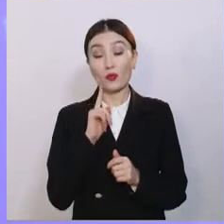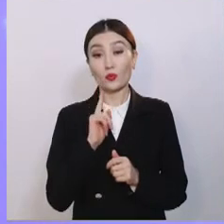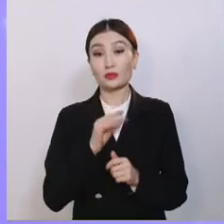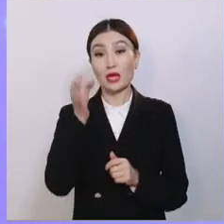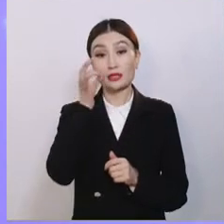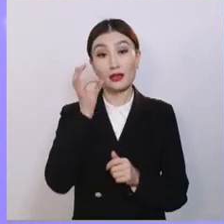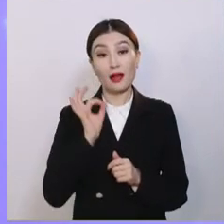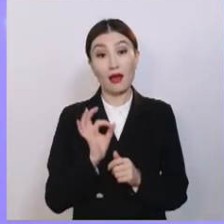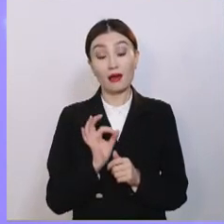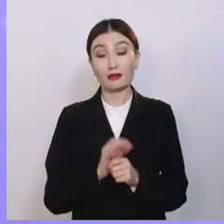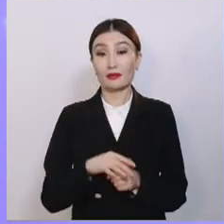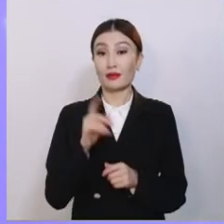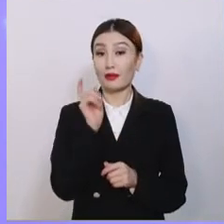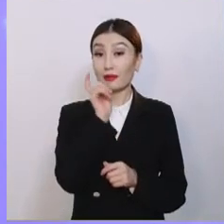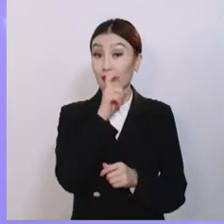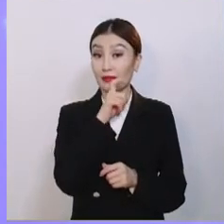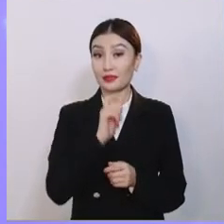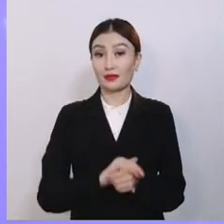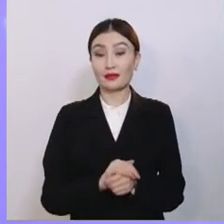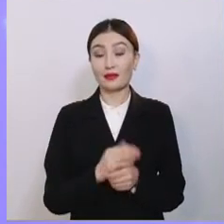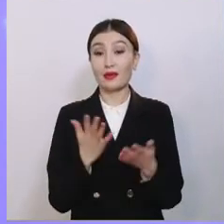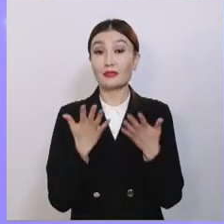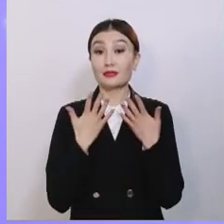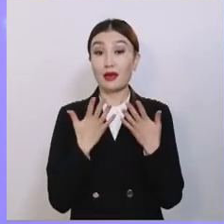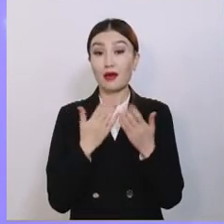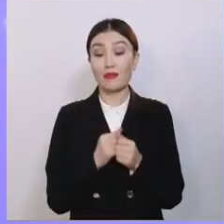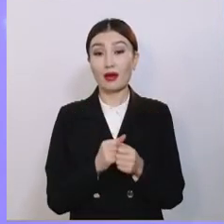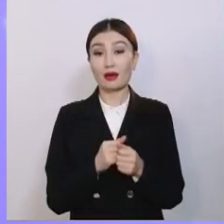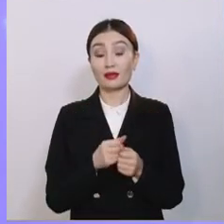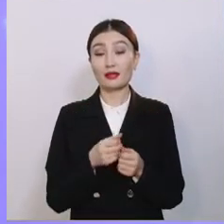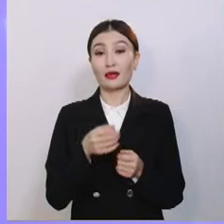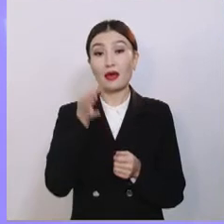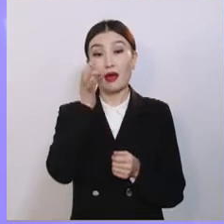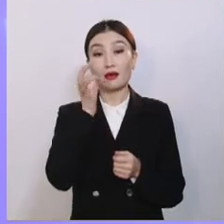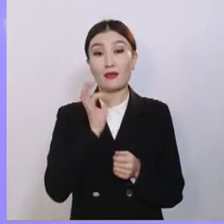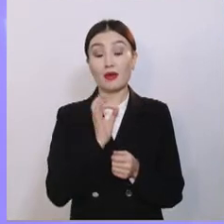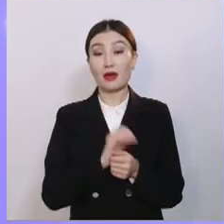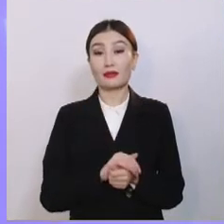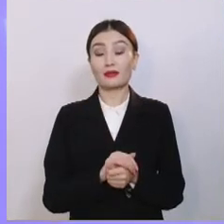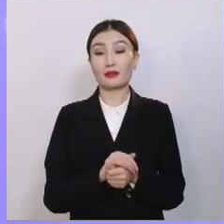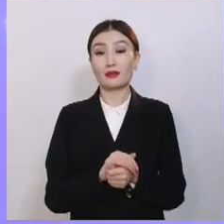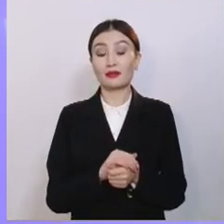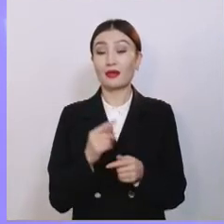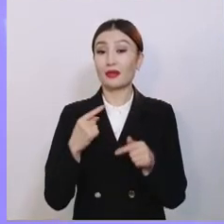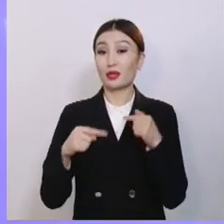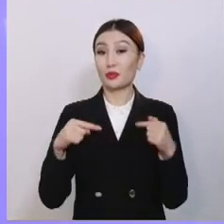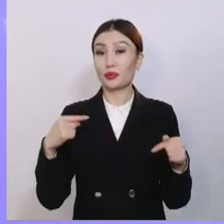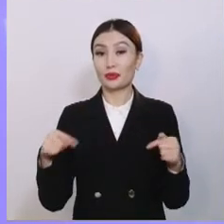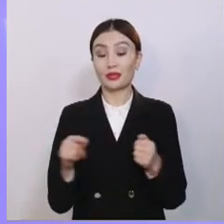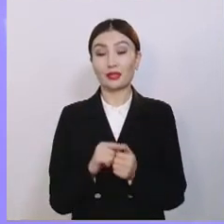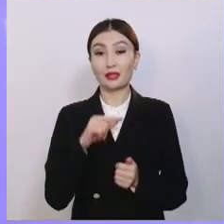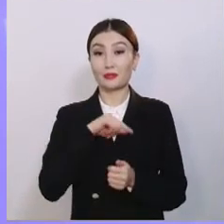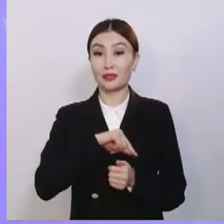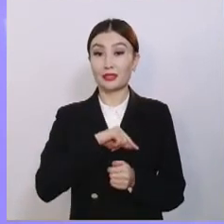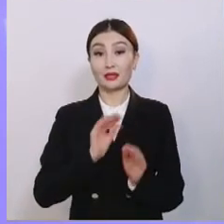– сладкий, кислый. Запах – ароматный, пряный. И другие